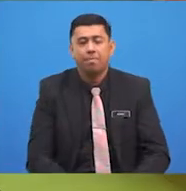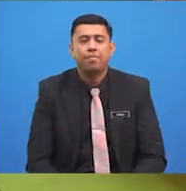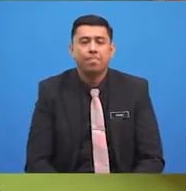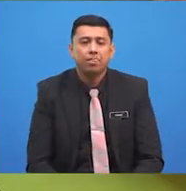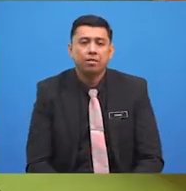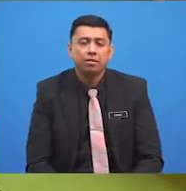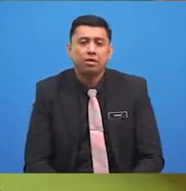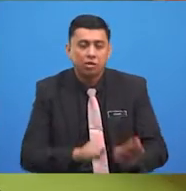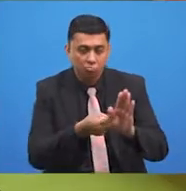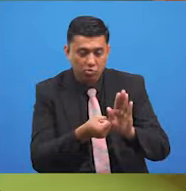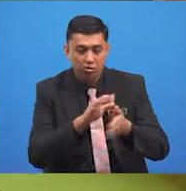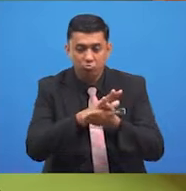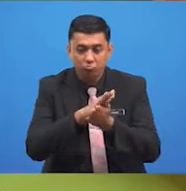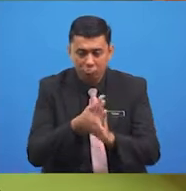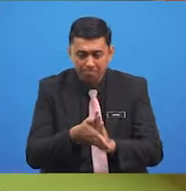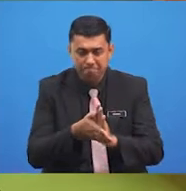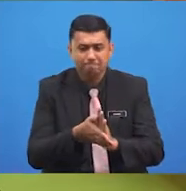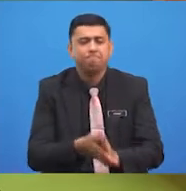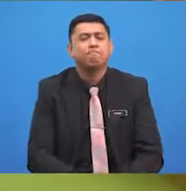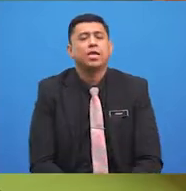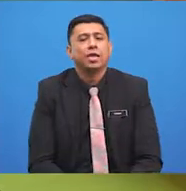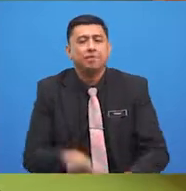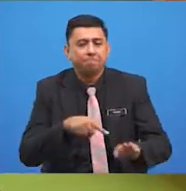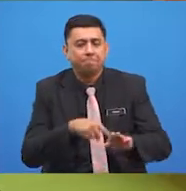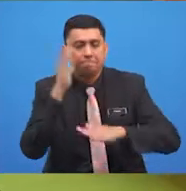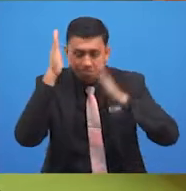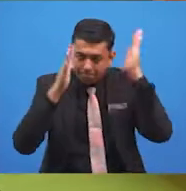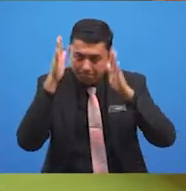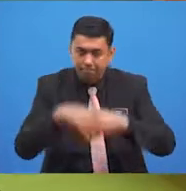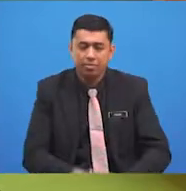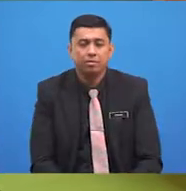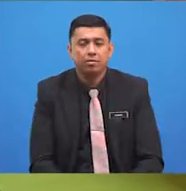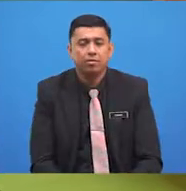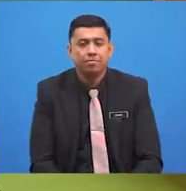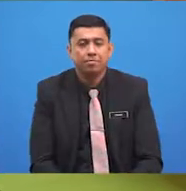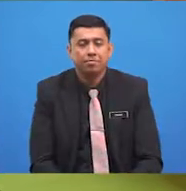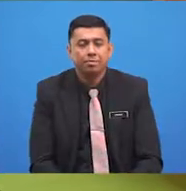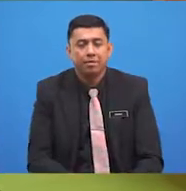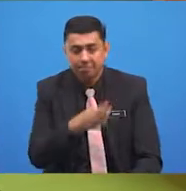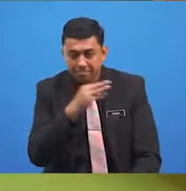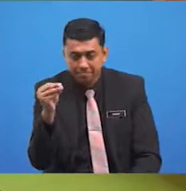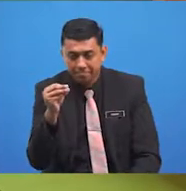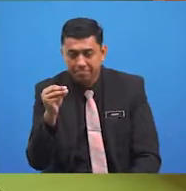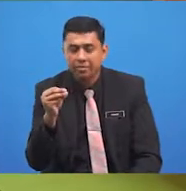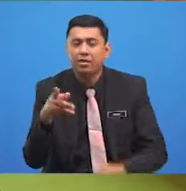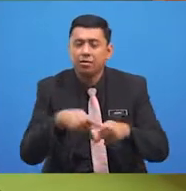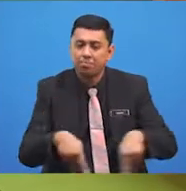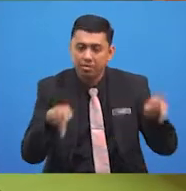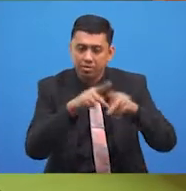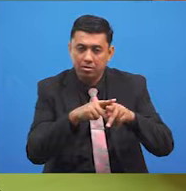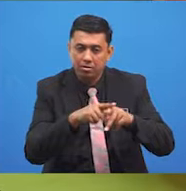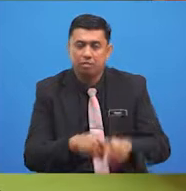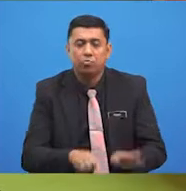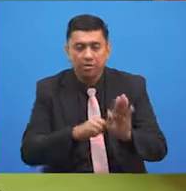6 Sumber Semula Jadi di Malaysia. Taburan sumber tidak boleh baharu di Malaysia. dan kepentingan